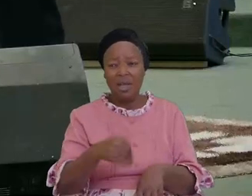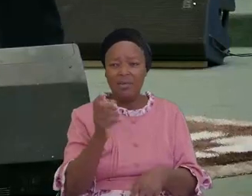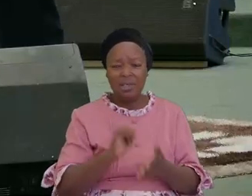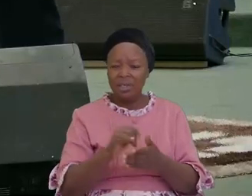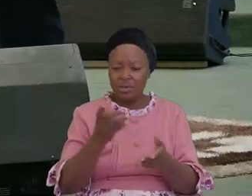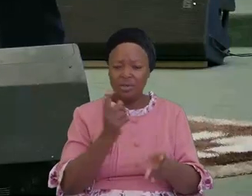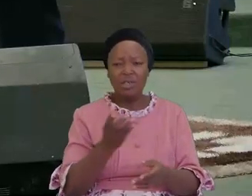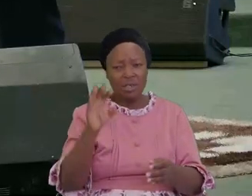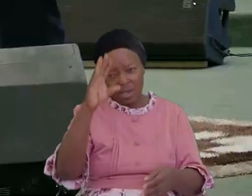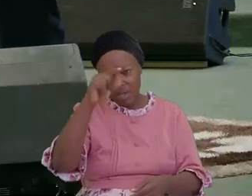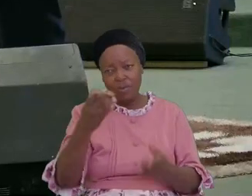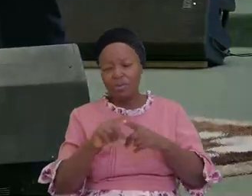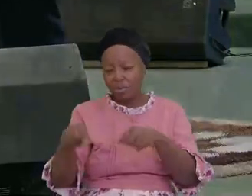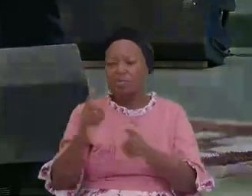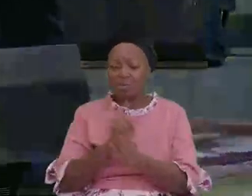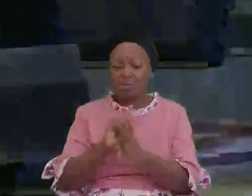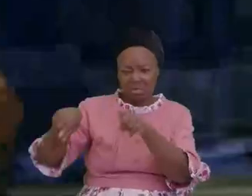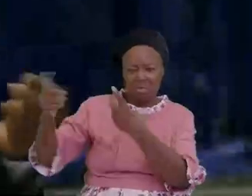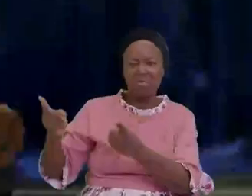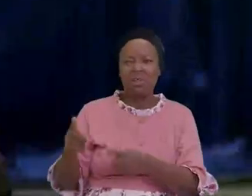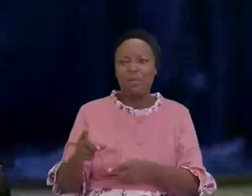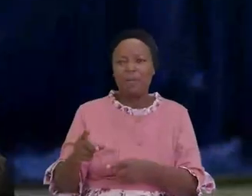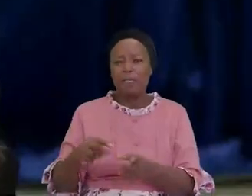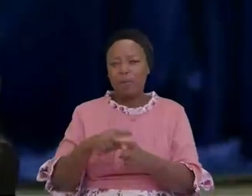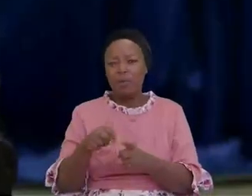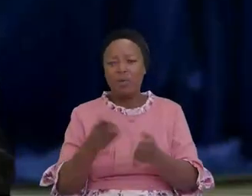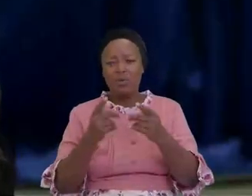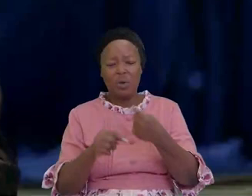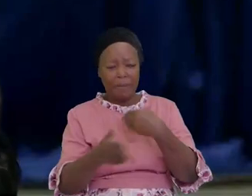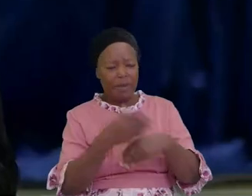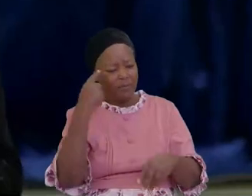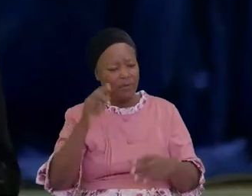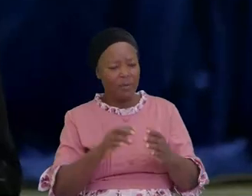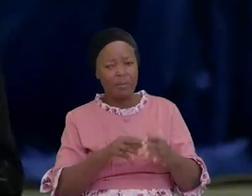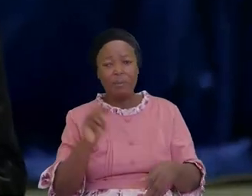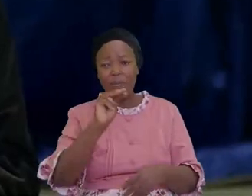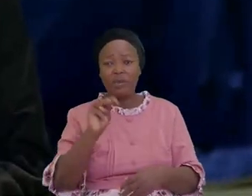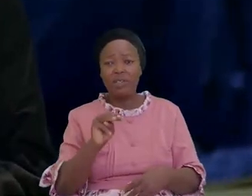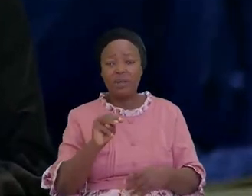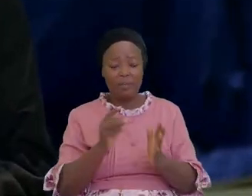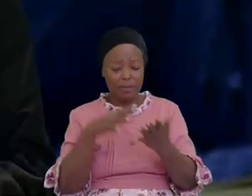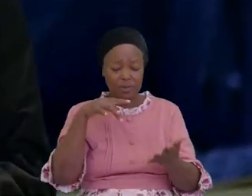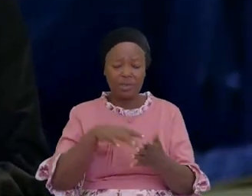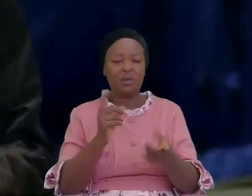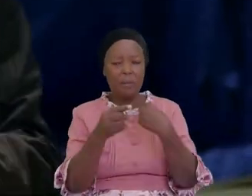Partout où je voulais aller, j'allais seulement. Quand je voulais revenir de l'étude biblique, je retourne à Lagos.